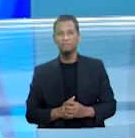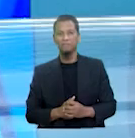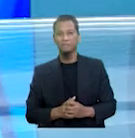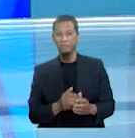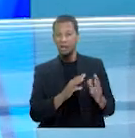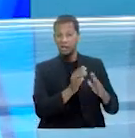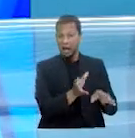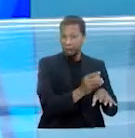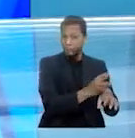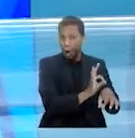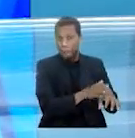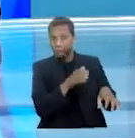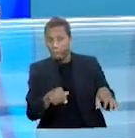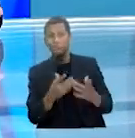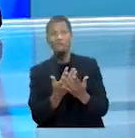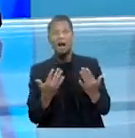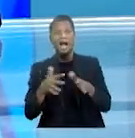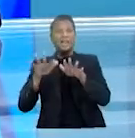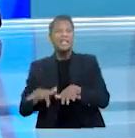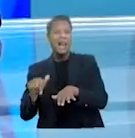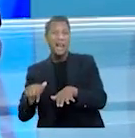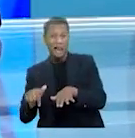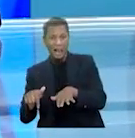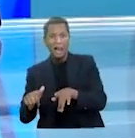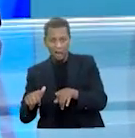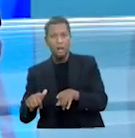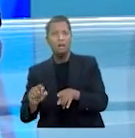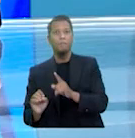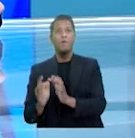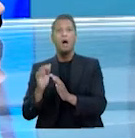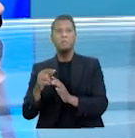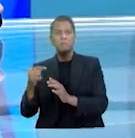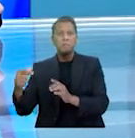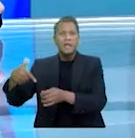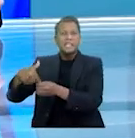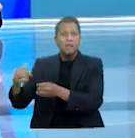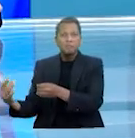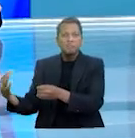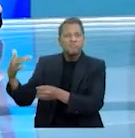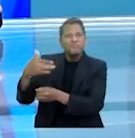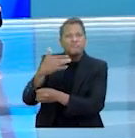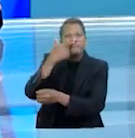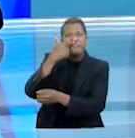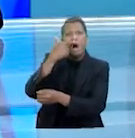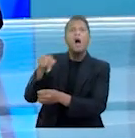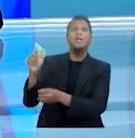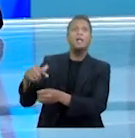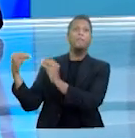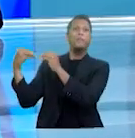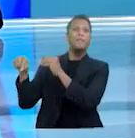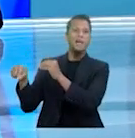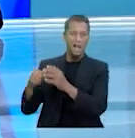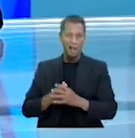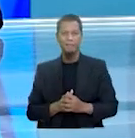Sebelum api membakar area depo Pelumpang, salah seorang warga yang tinggal di lokasi kebakaran sempat mencium gas berbau bensin menyengat yang berasal